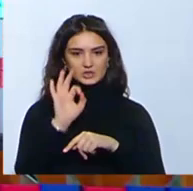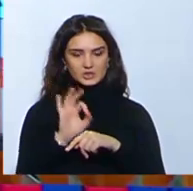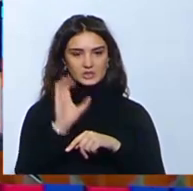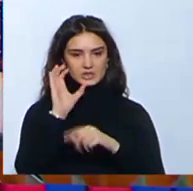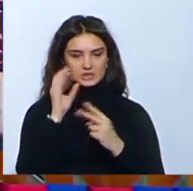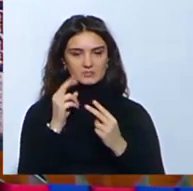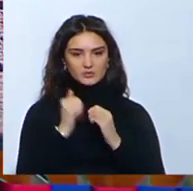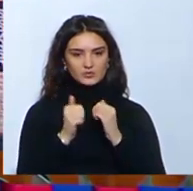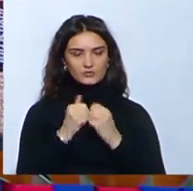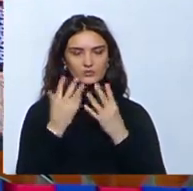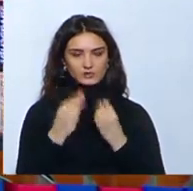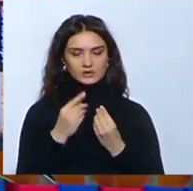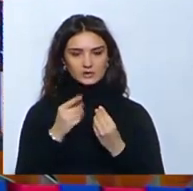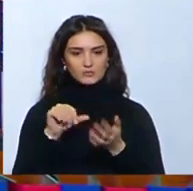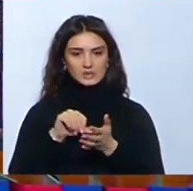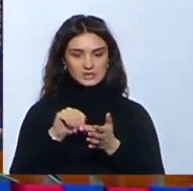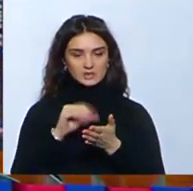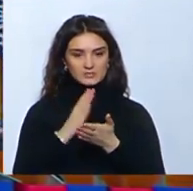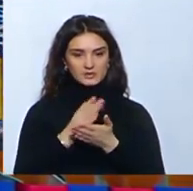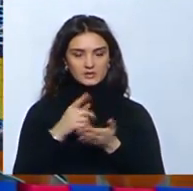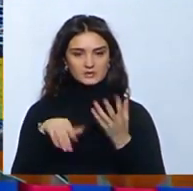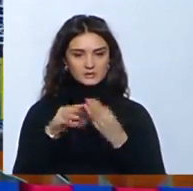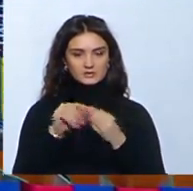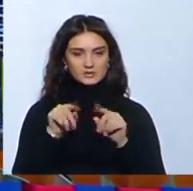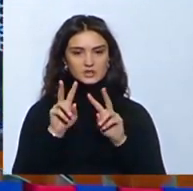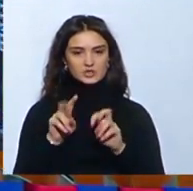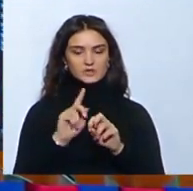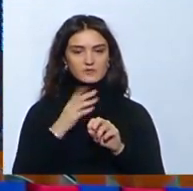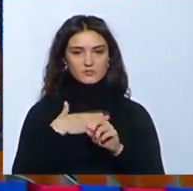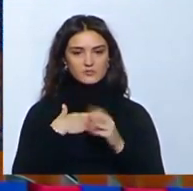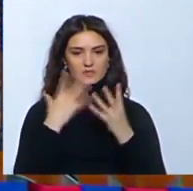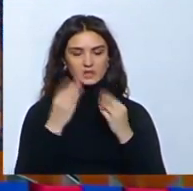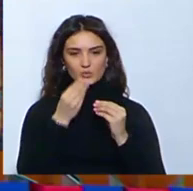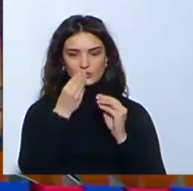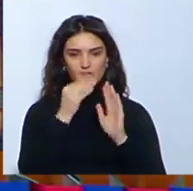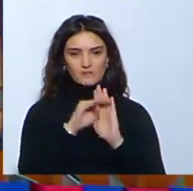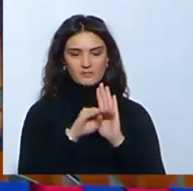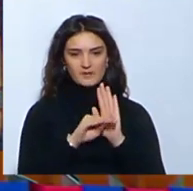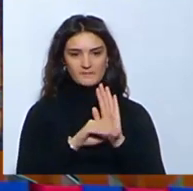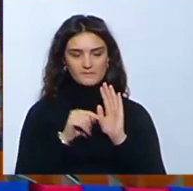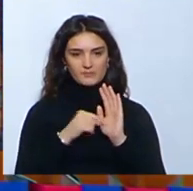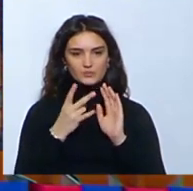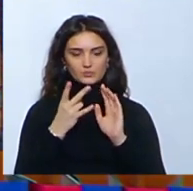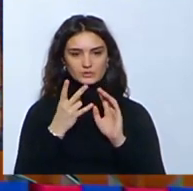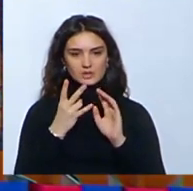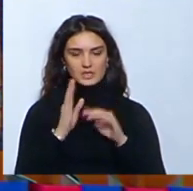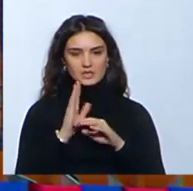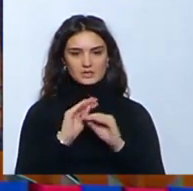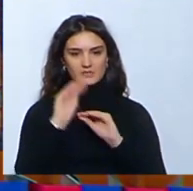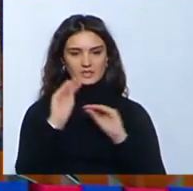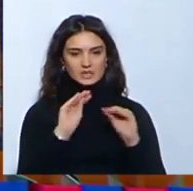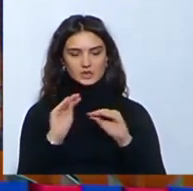ისმენთ, ყოველდღიურად ხართ ამის მონაწილე და ეს პრინციპი გულისხმობს იმას, რომ ჩვენი დღიური რაციონი უნდა